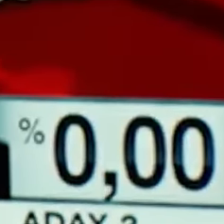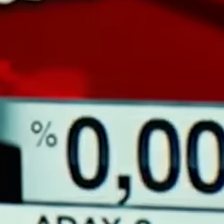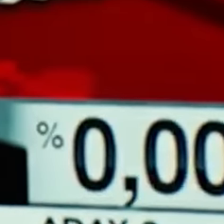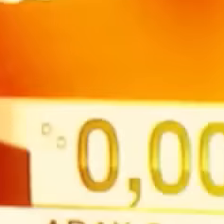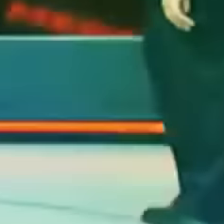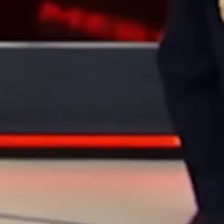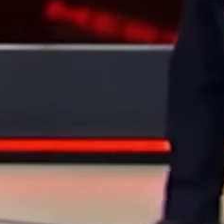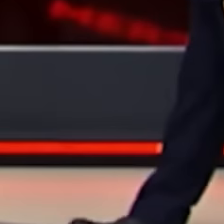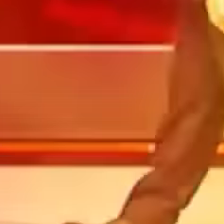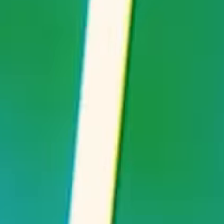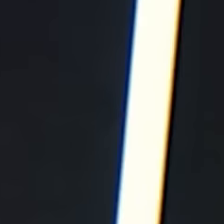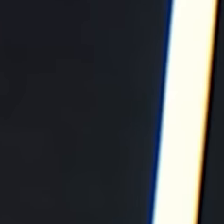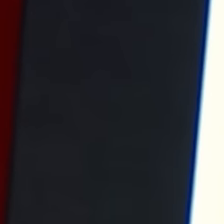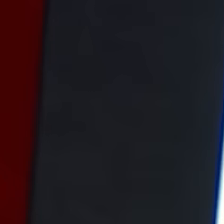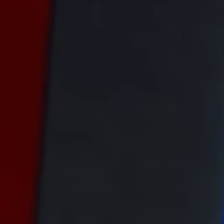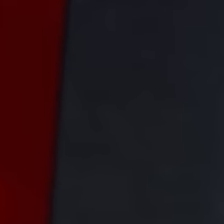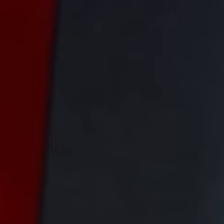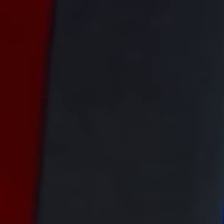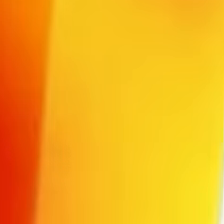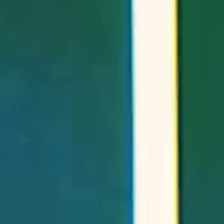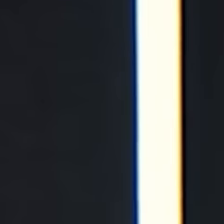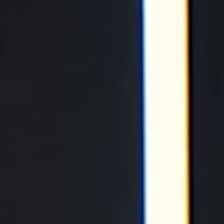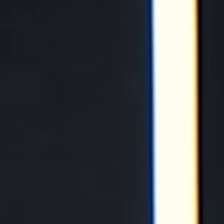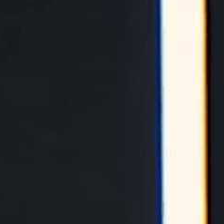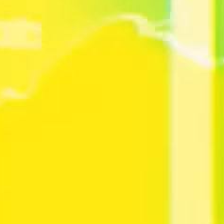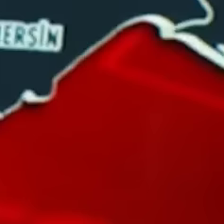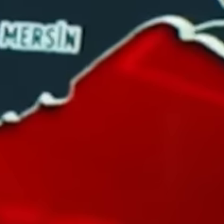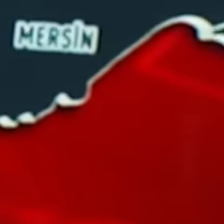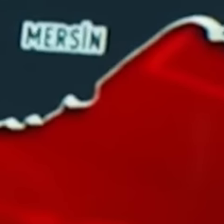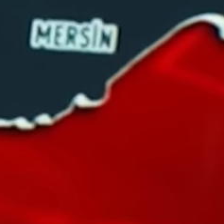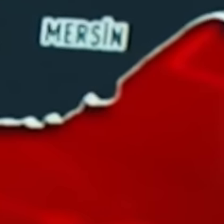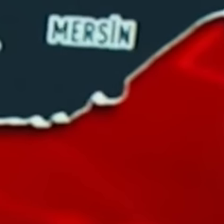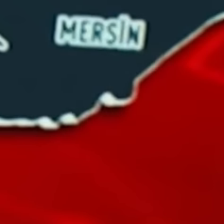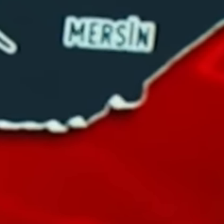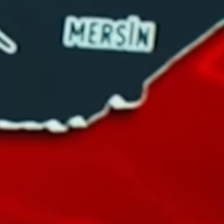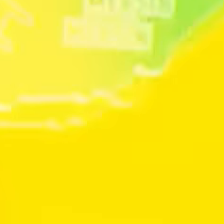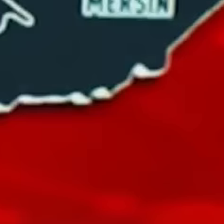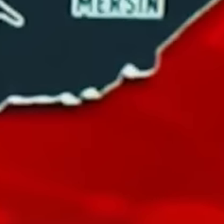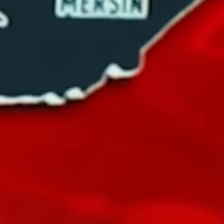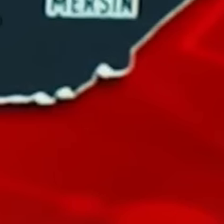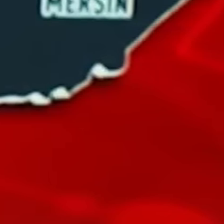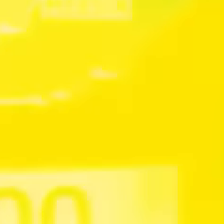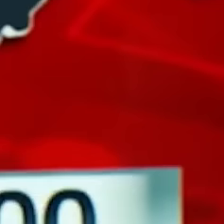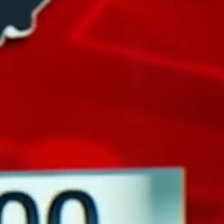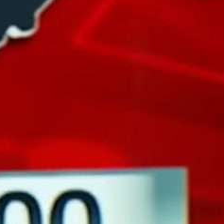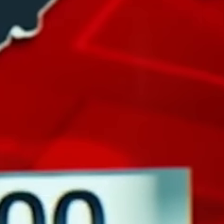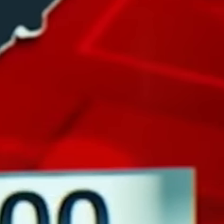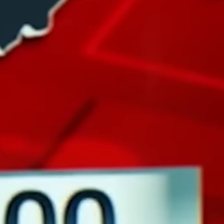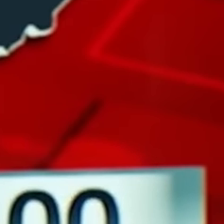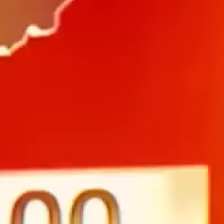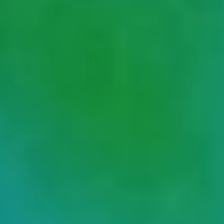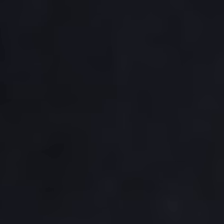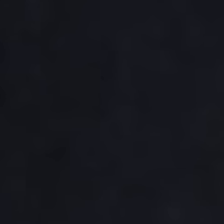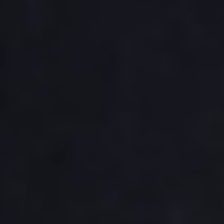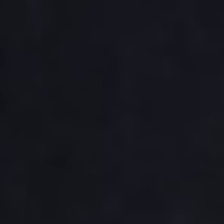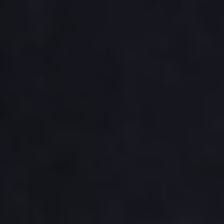ilk veriler gelmeye başladı. Bir ajans çok yüksek açmış olabilir bir ismi. Tam 12 seçim geçirmiş bu ekip. Ve 12 seçimde de adres burası